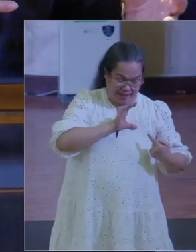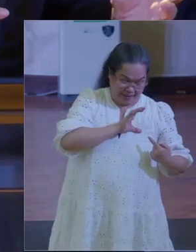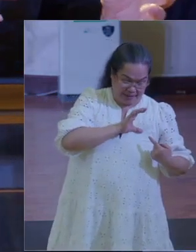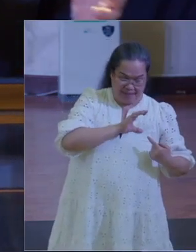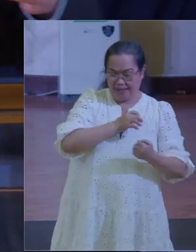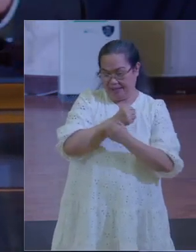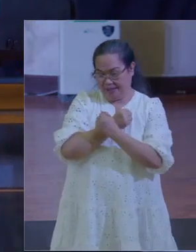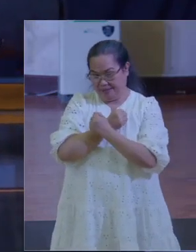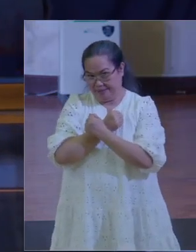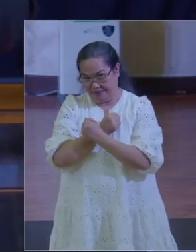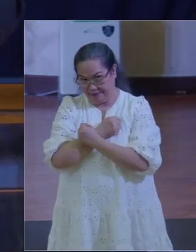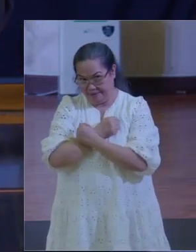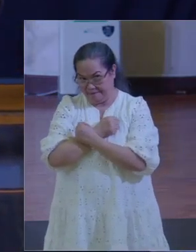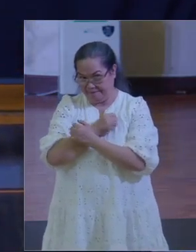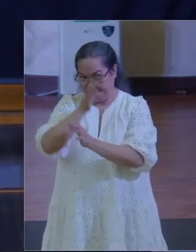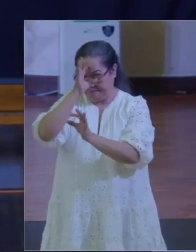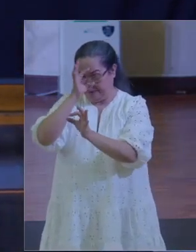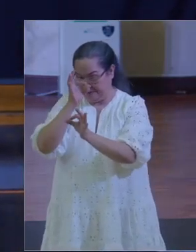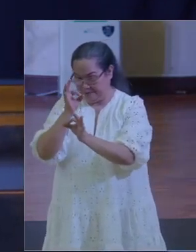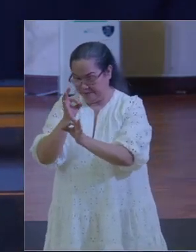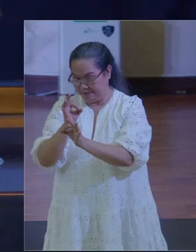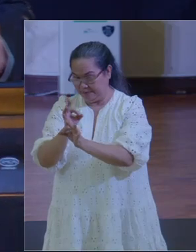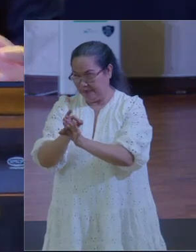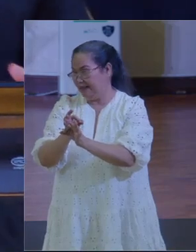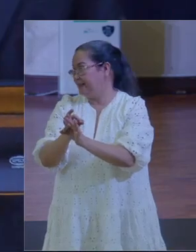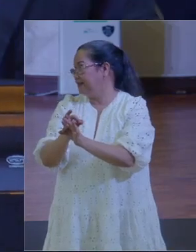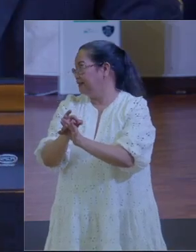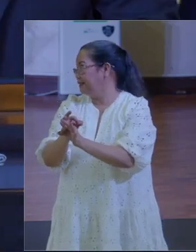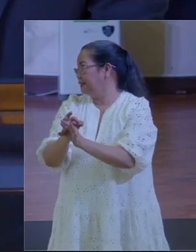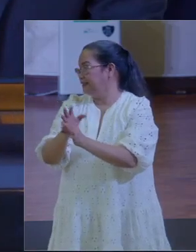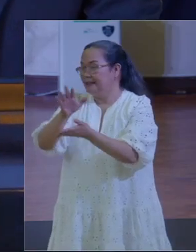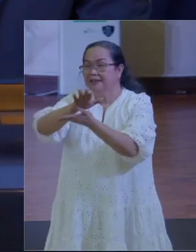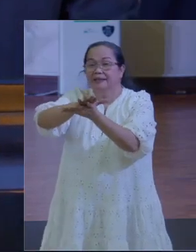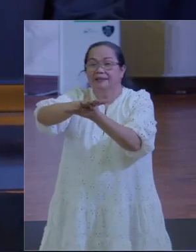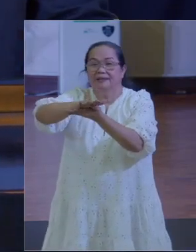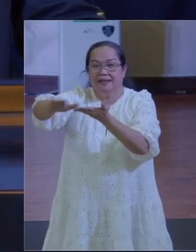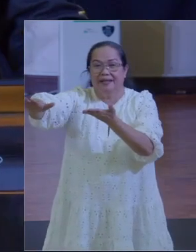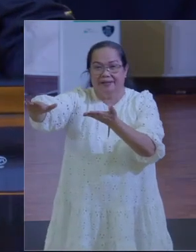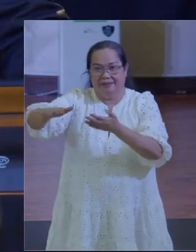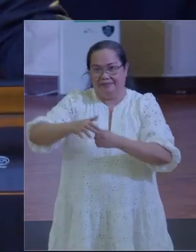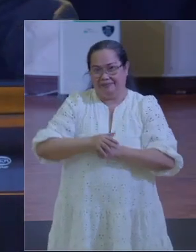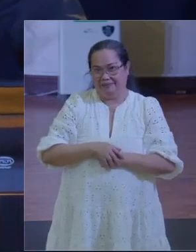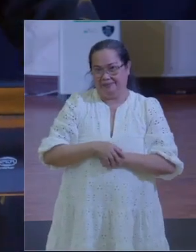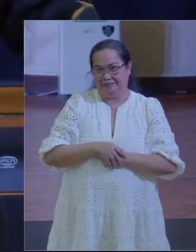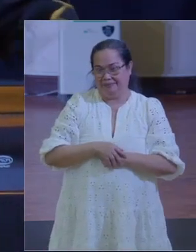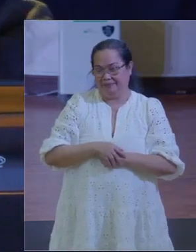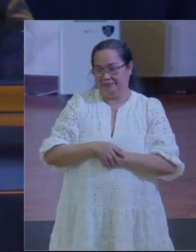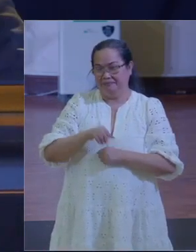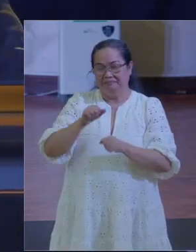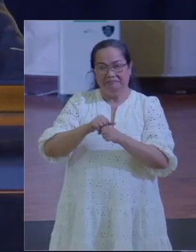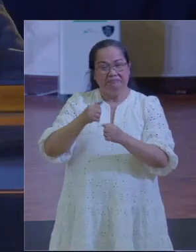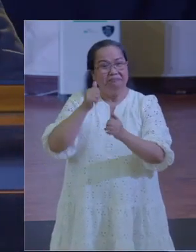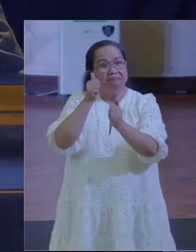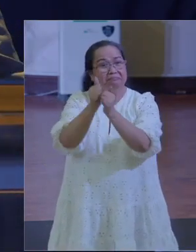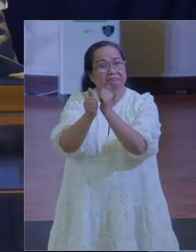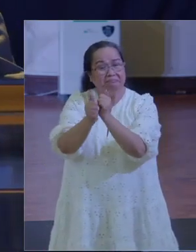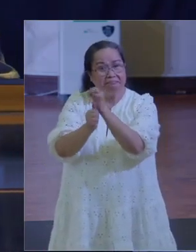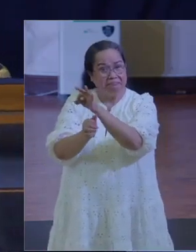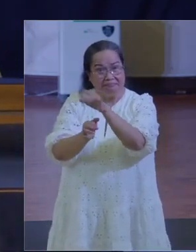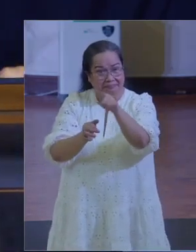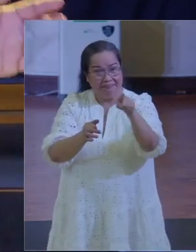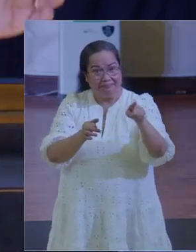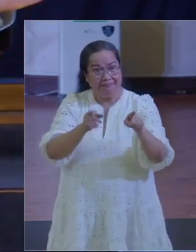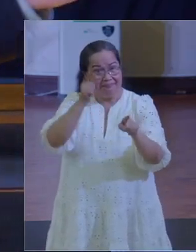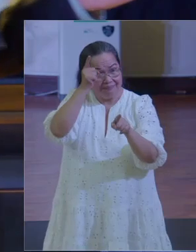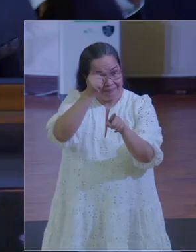pag-ibig, sa kanyang pananampalataya, sa kanyang kadalisayan. Ganda sa Tagalog. No? So, ang ibig sabihin nun, kung ikaw yung